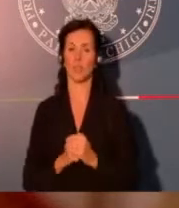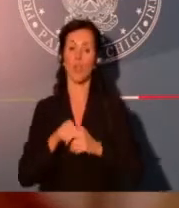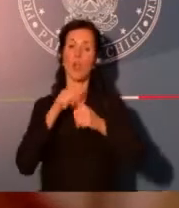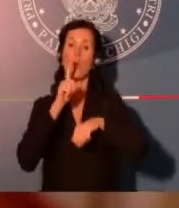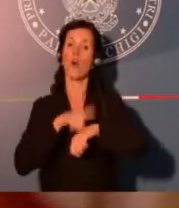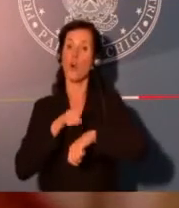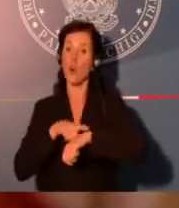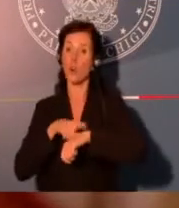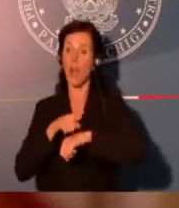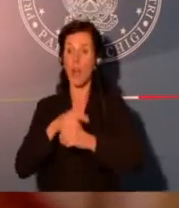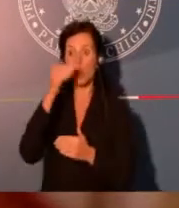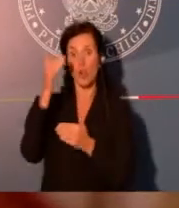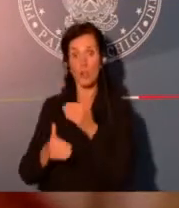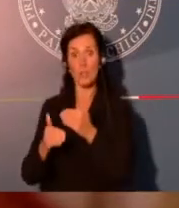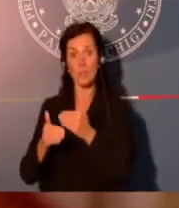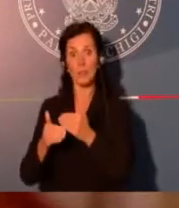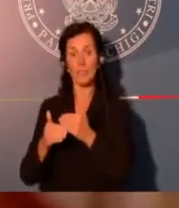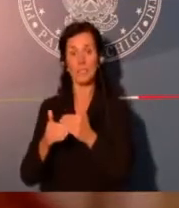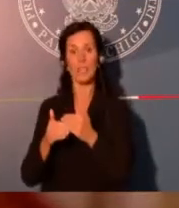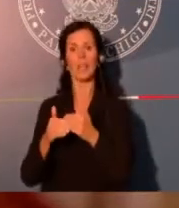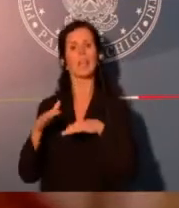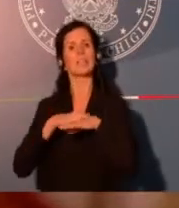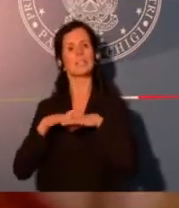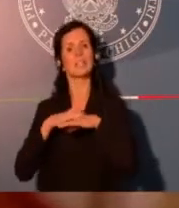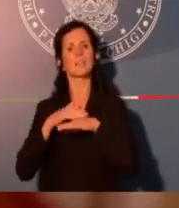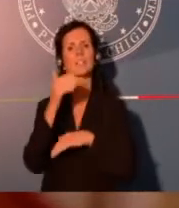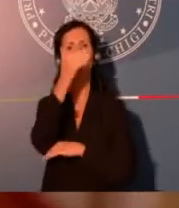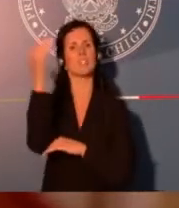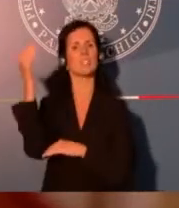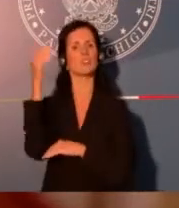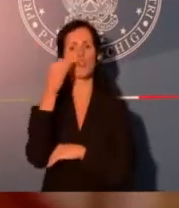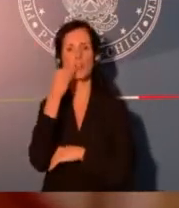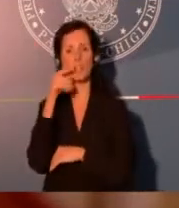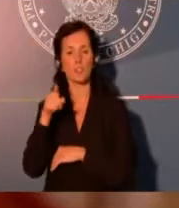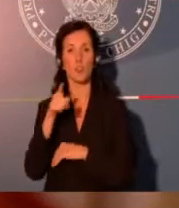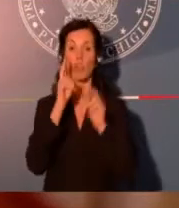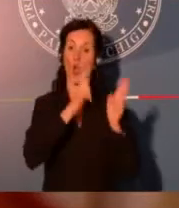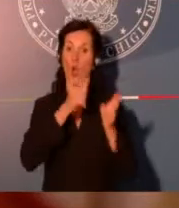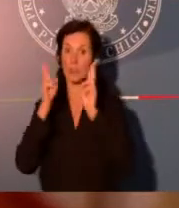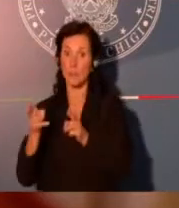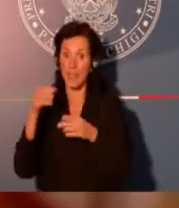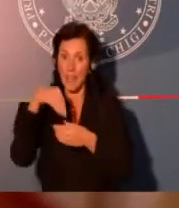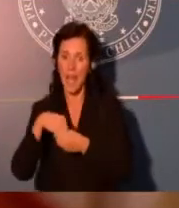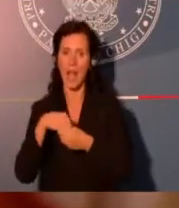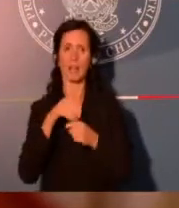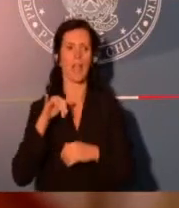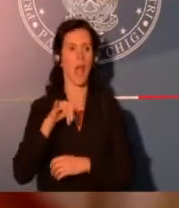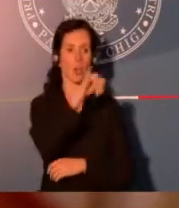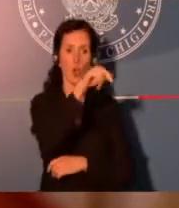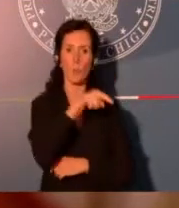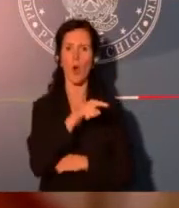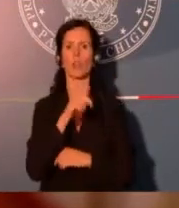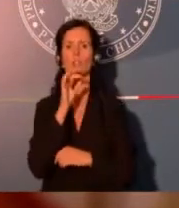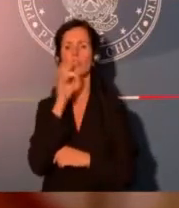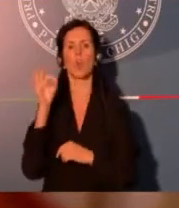prevista per i servizi di ristorazione negli ospedali, negli aeroporti, lungo le